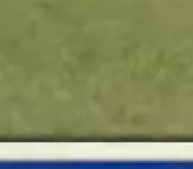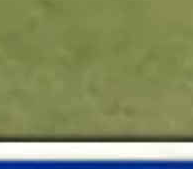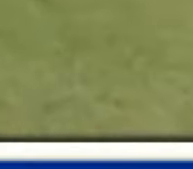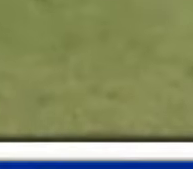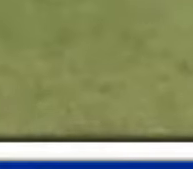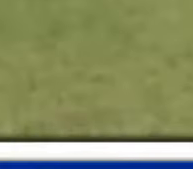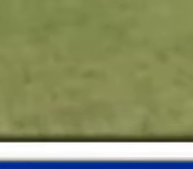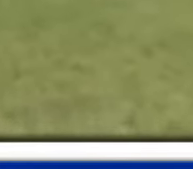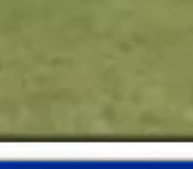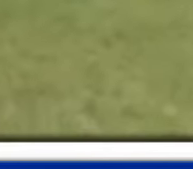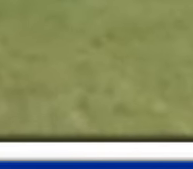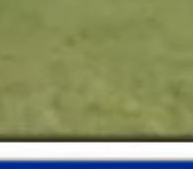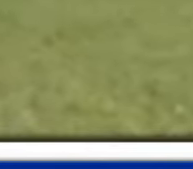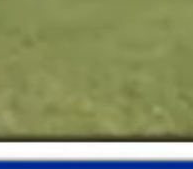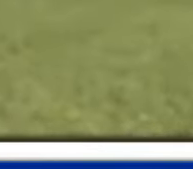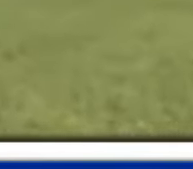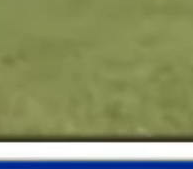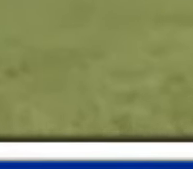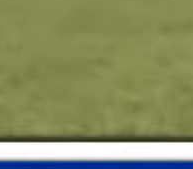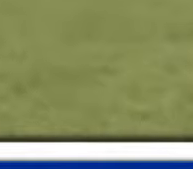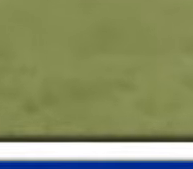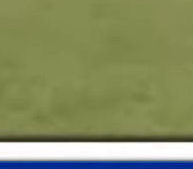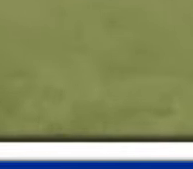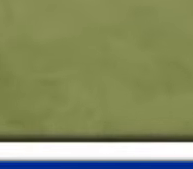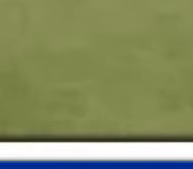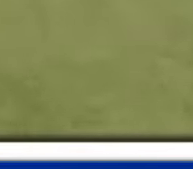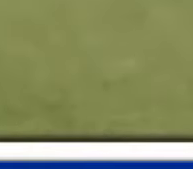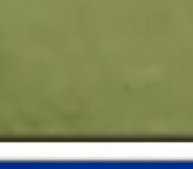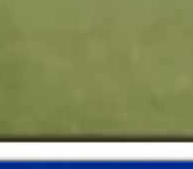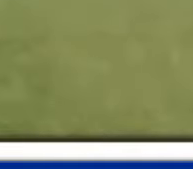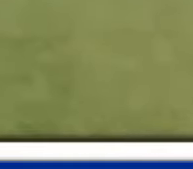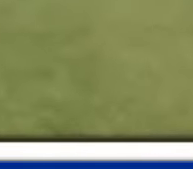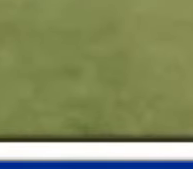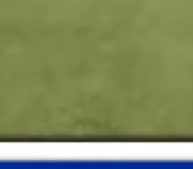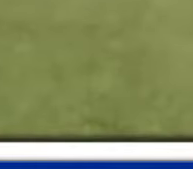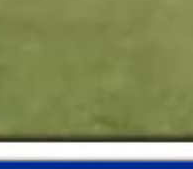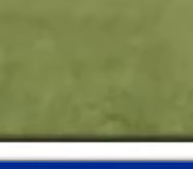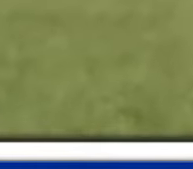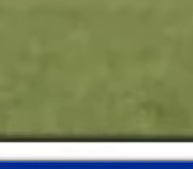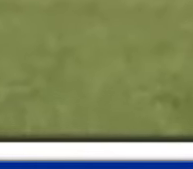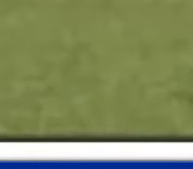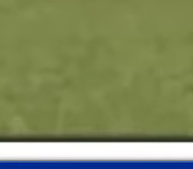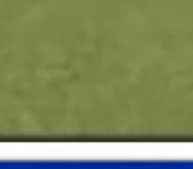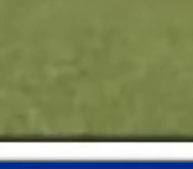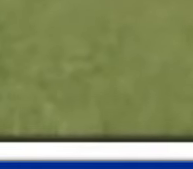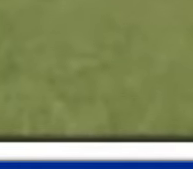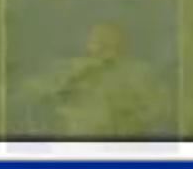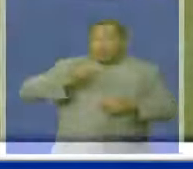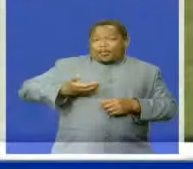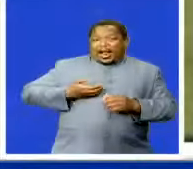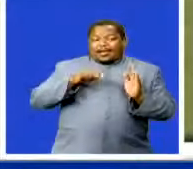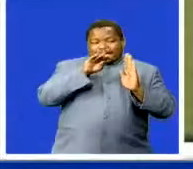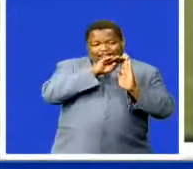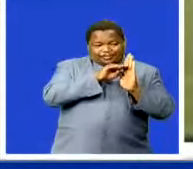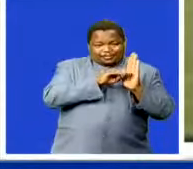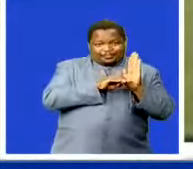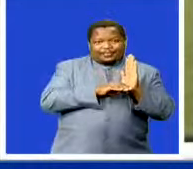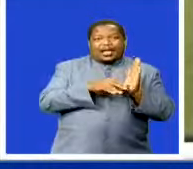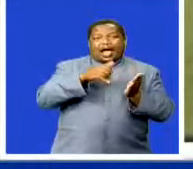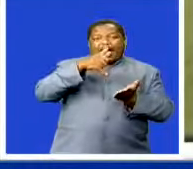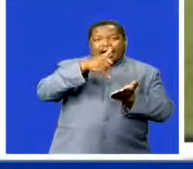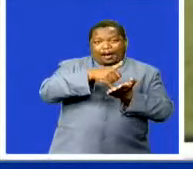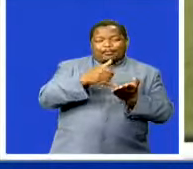kuleli seyisukumise ngalokusemthethweni indzebe yabomake yalonyaka letawuba namacembu lasiphohlongo. Mandla Dlamini